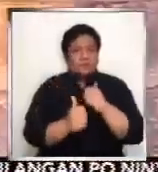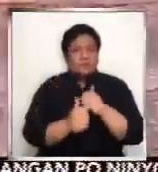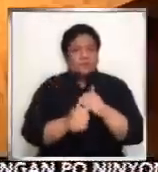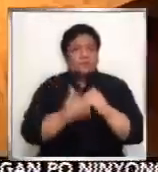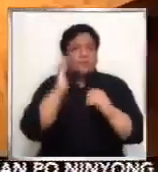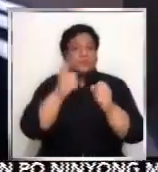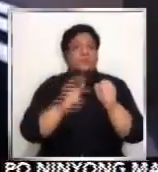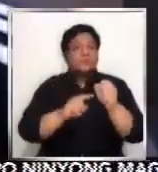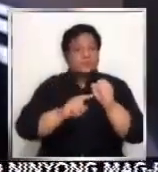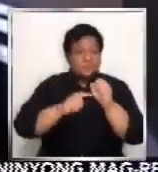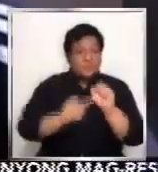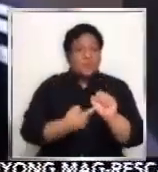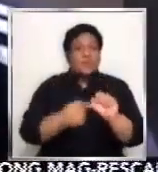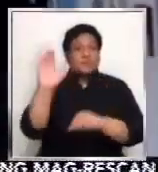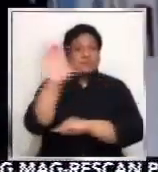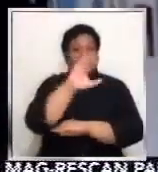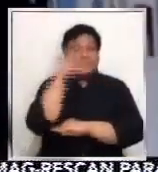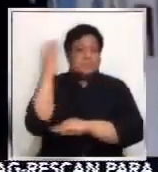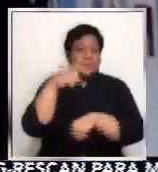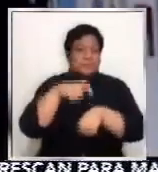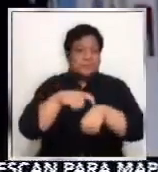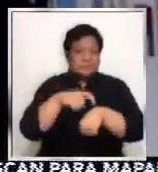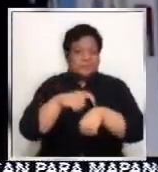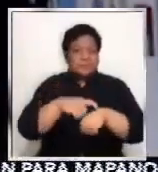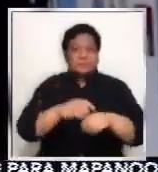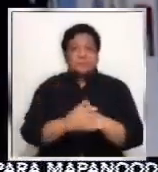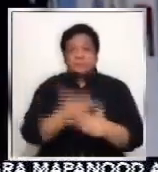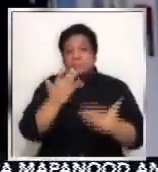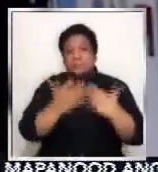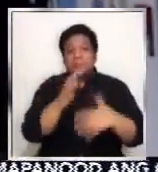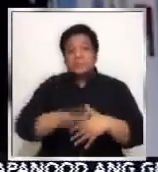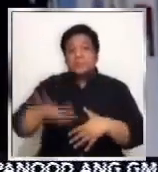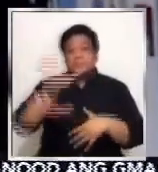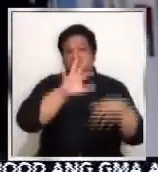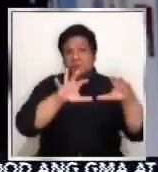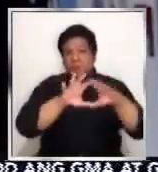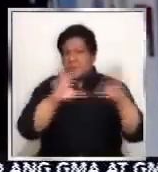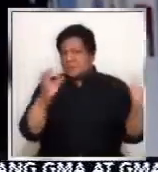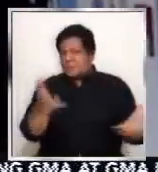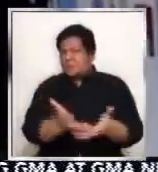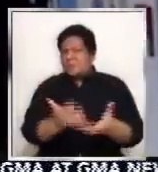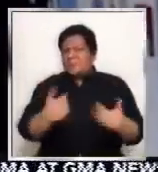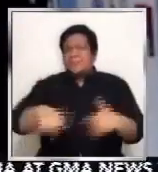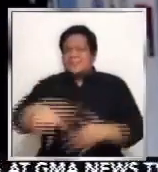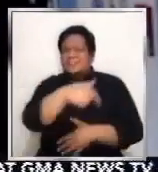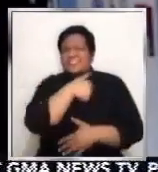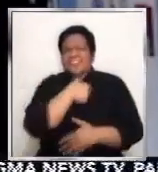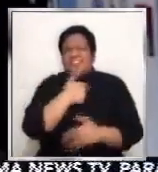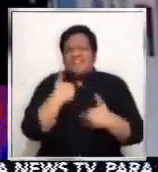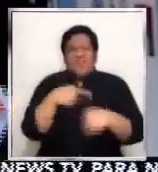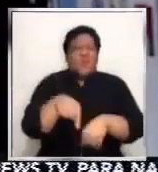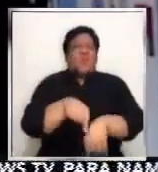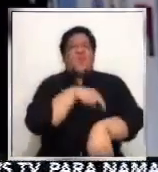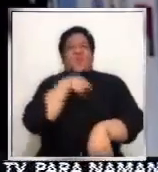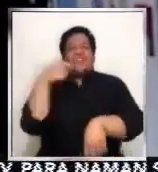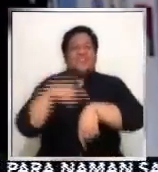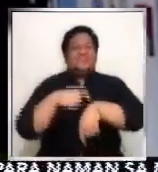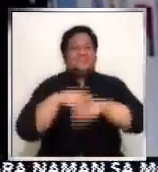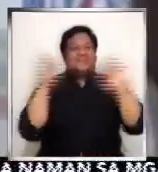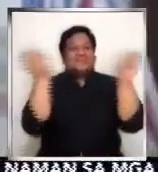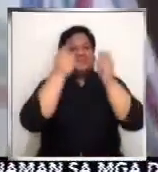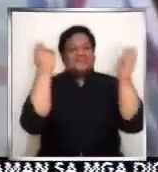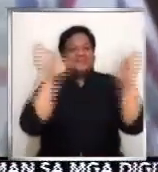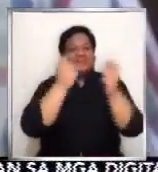Christmas season. Siguro sa buong mundo, tayo yung may pinakamahabang selebrasyon ng Pasko. Ano no? Mga